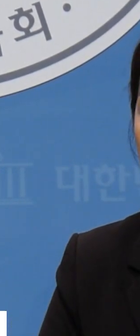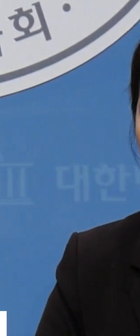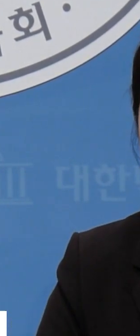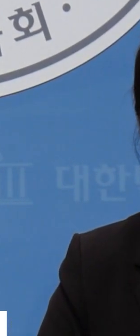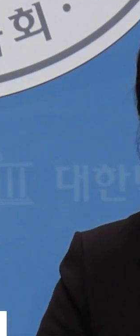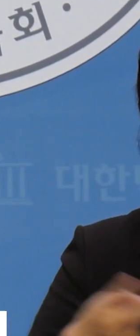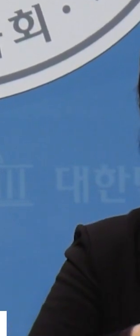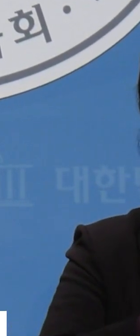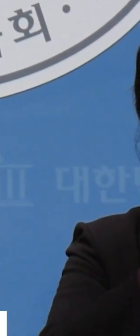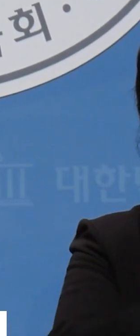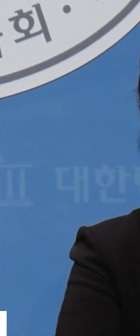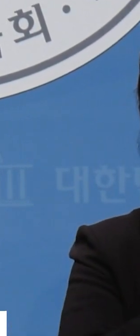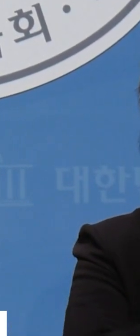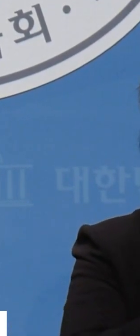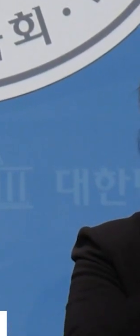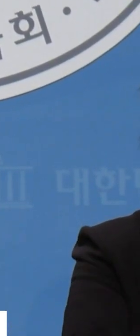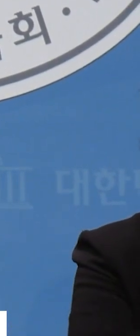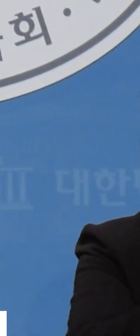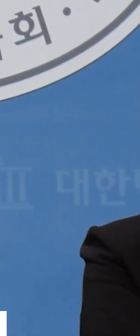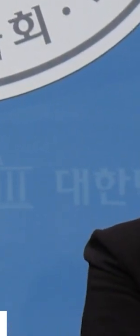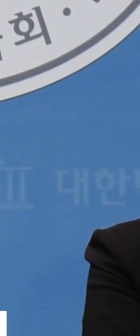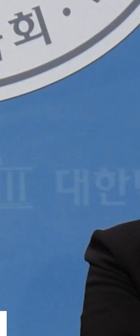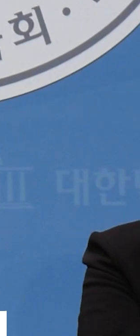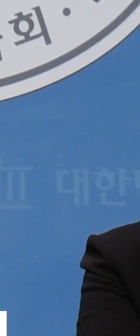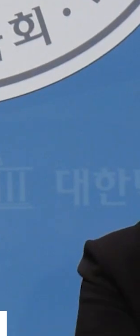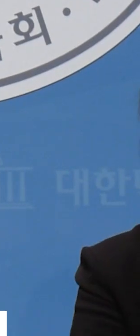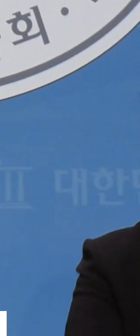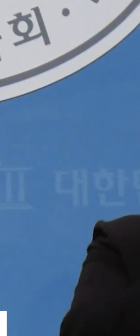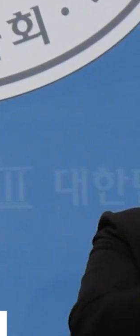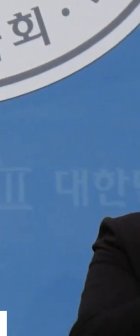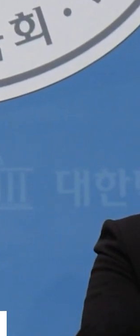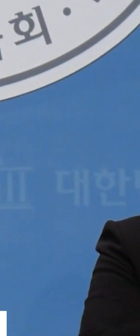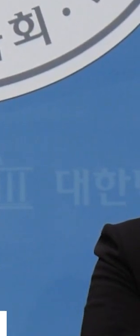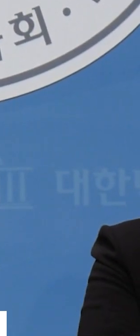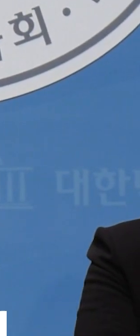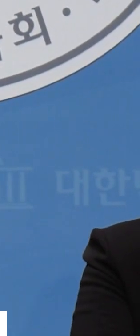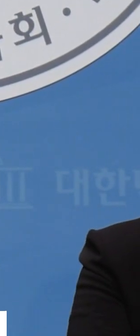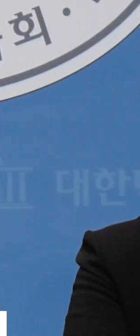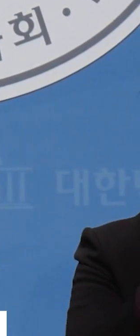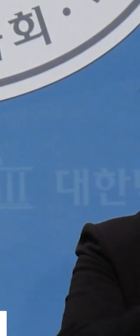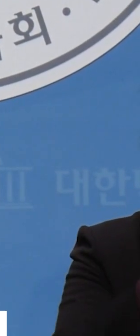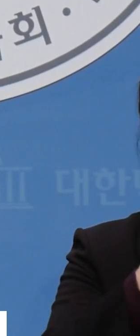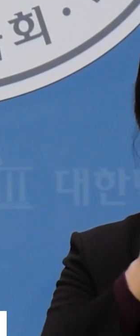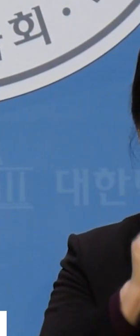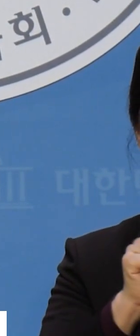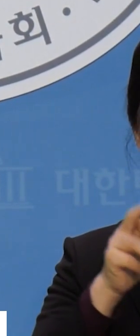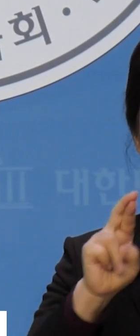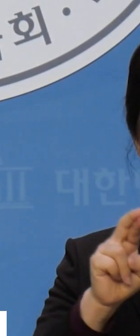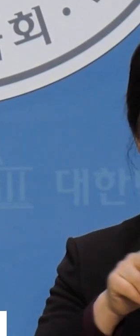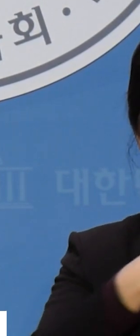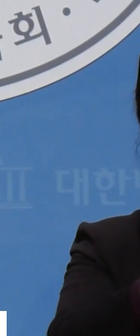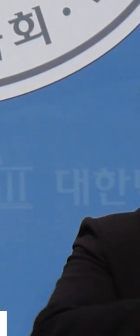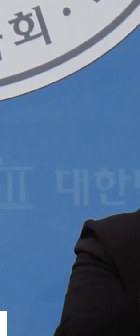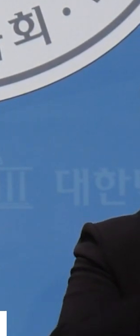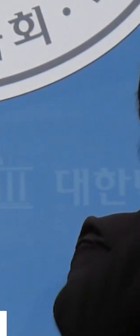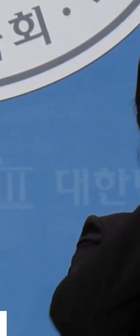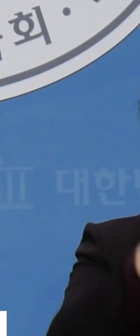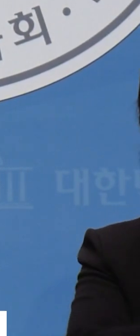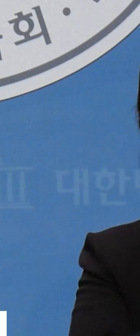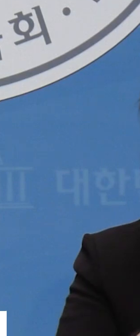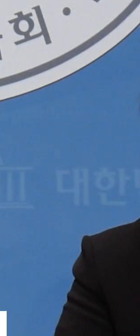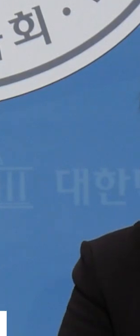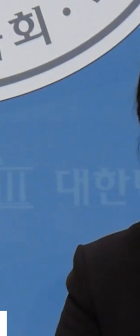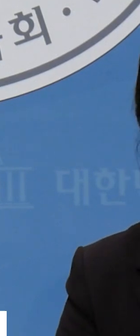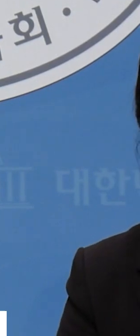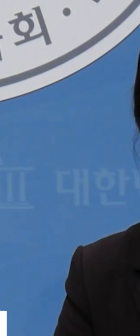산업통상자원 중소벤처기업위원회에서는 한술 더 떠서 SMR 등 원전 예산을